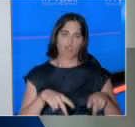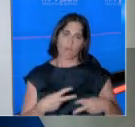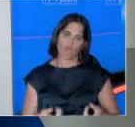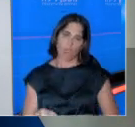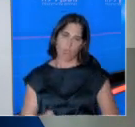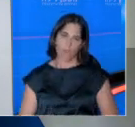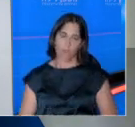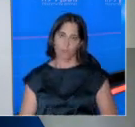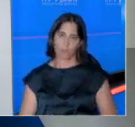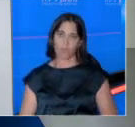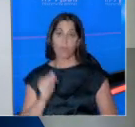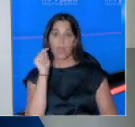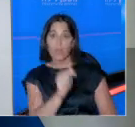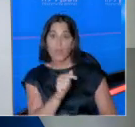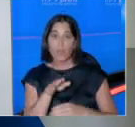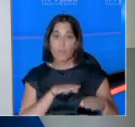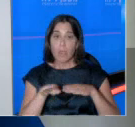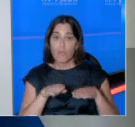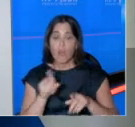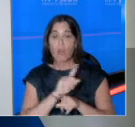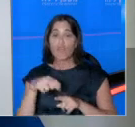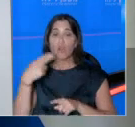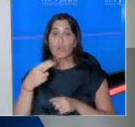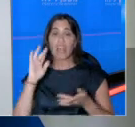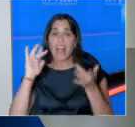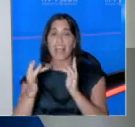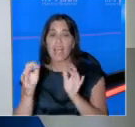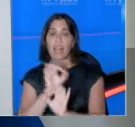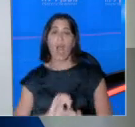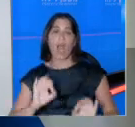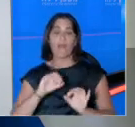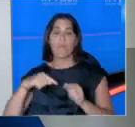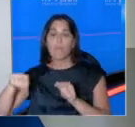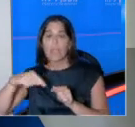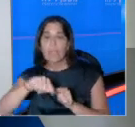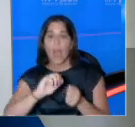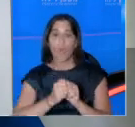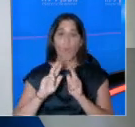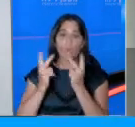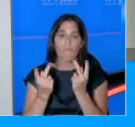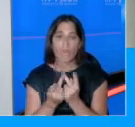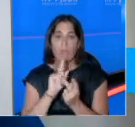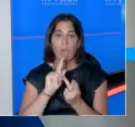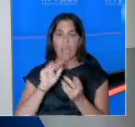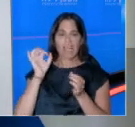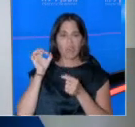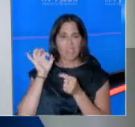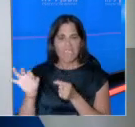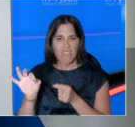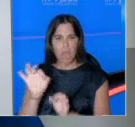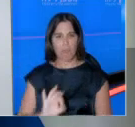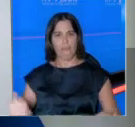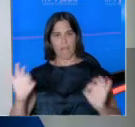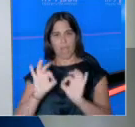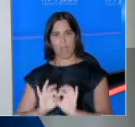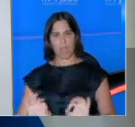אפשר. זאת ממשלה שהיא לא תהיה נגד אף מגזר ואף קבוצה. היא לא תתאמר באף